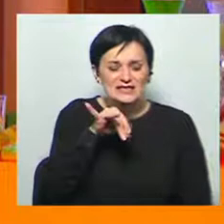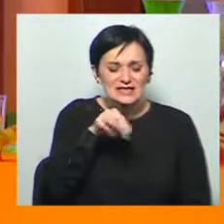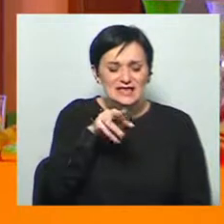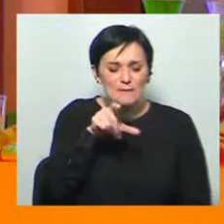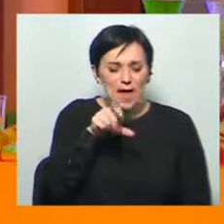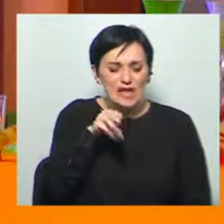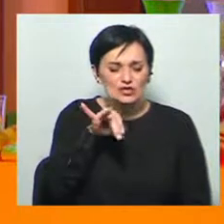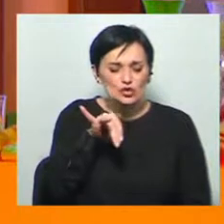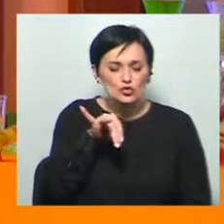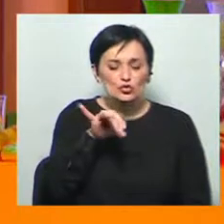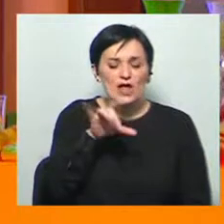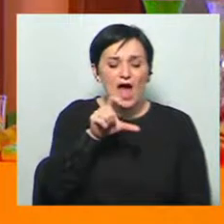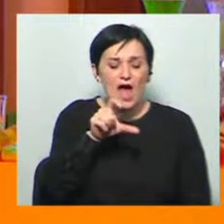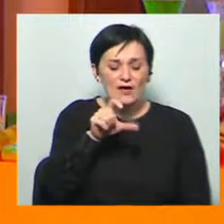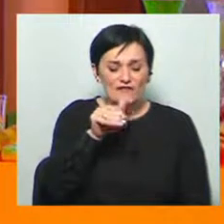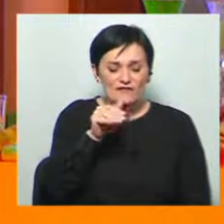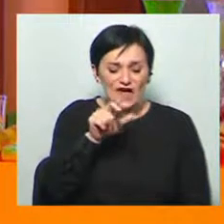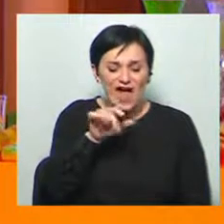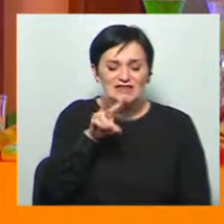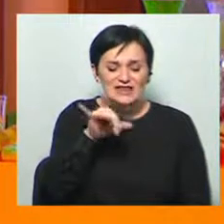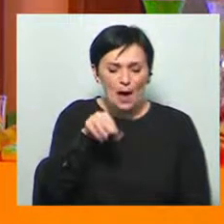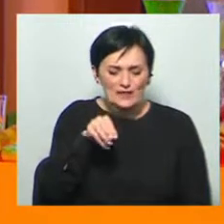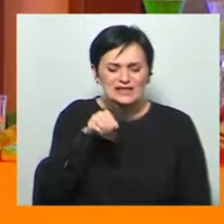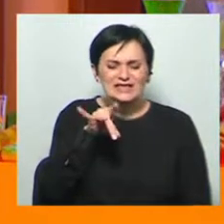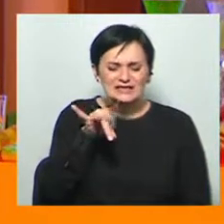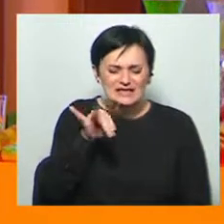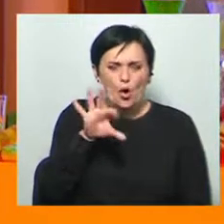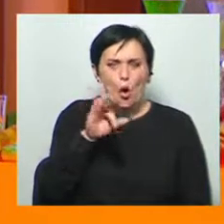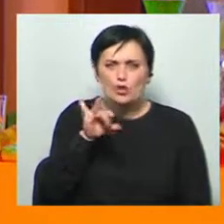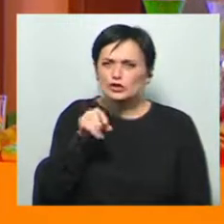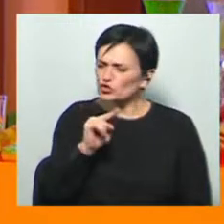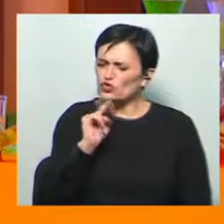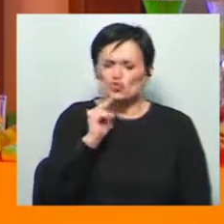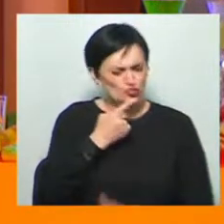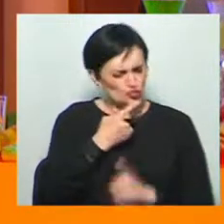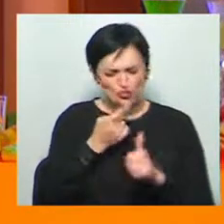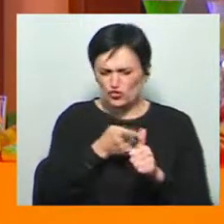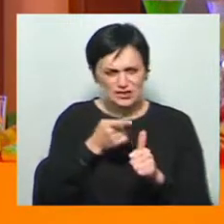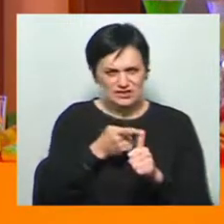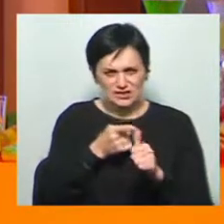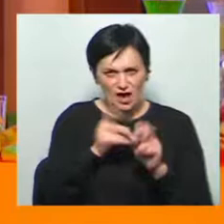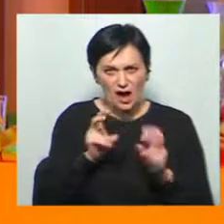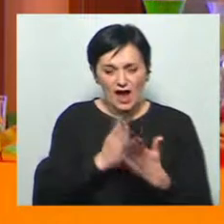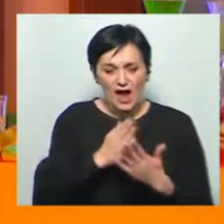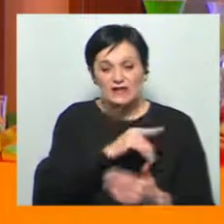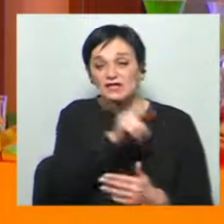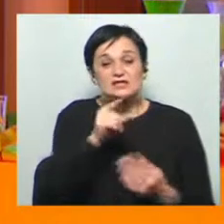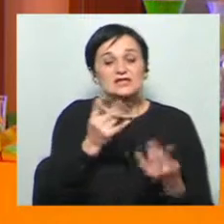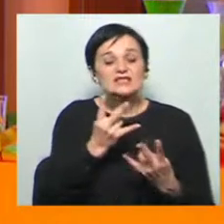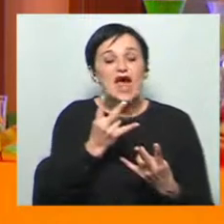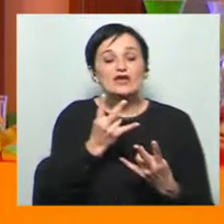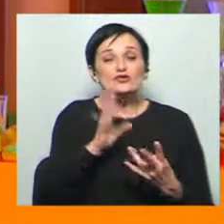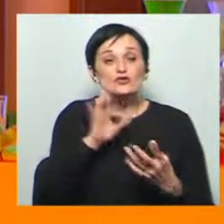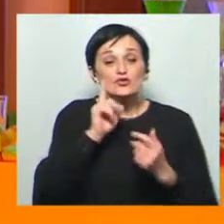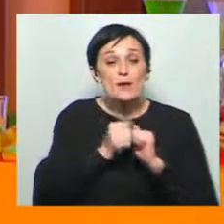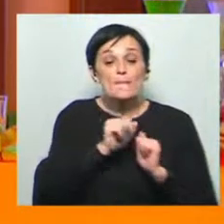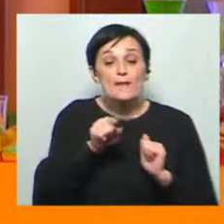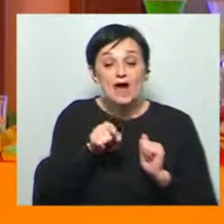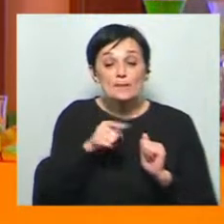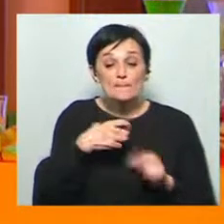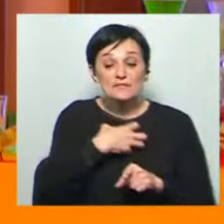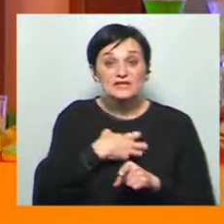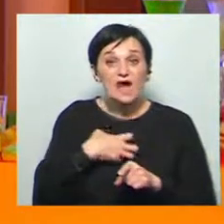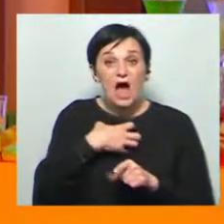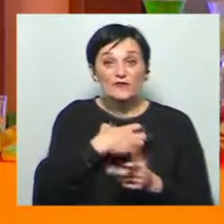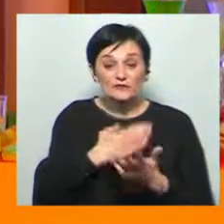ტრიმეტილფენტამინ N-ოქსიდი. რთული სახელია, ეს სულაც არ არის საჭირო, რომ ვინმე დაიმახსოვროს, მაგრამ მთავარია, რომ ეს